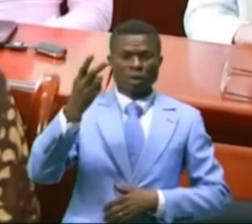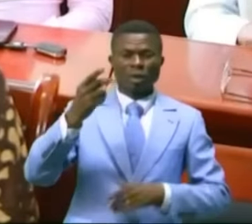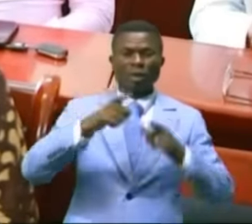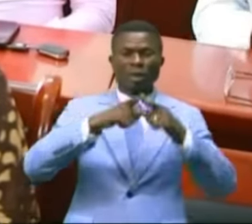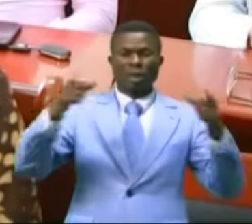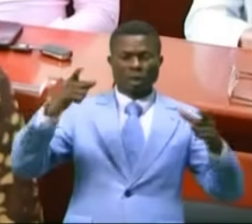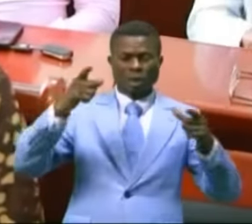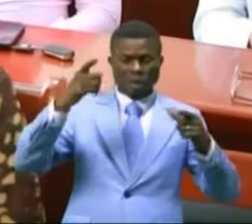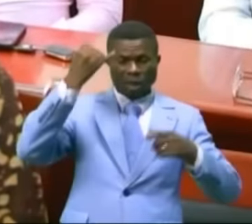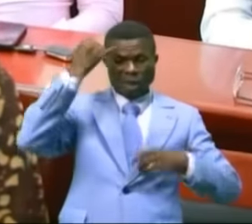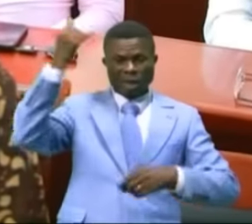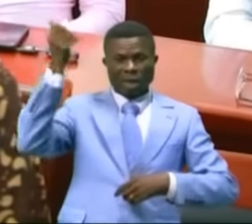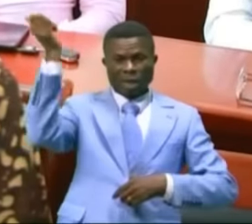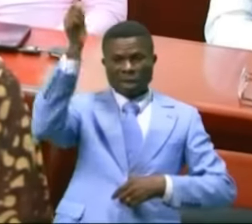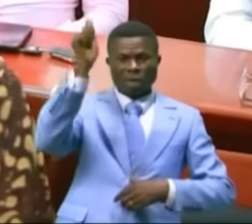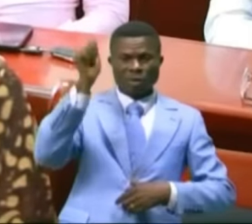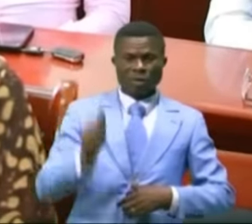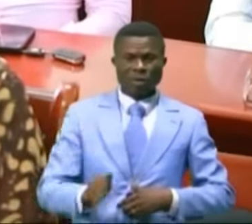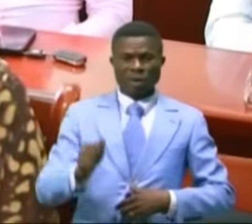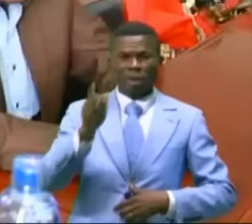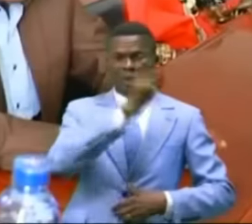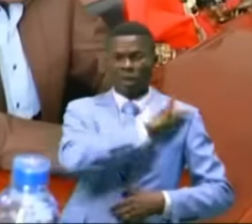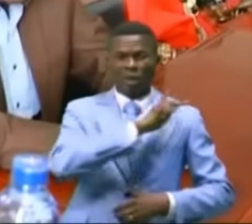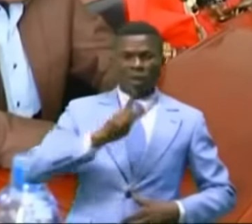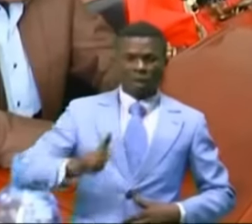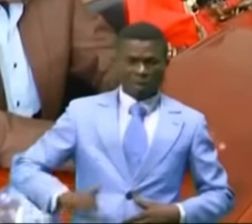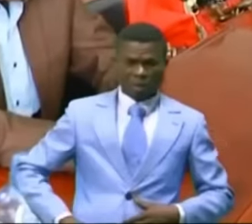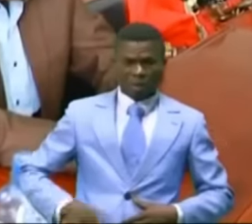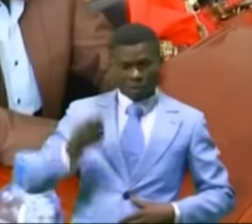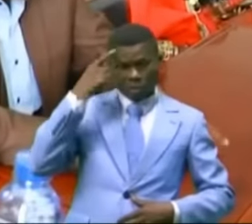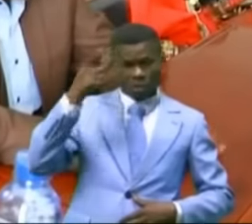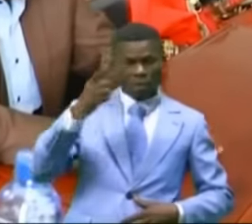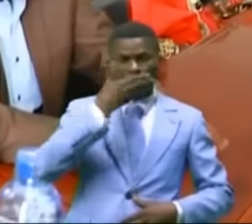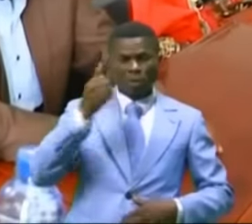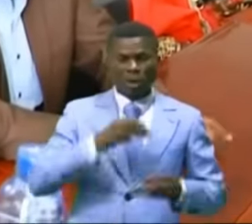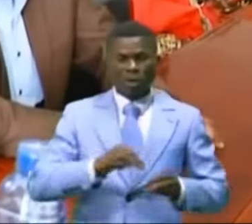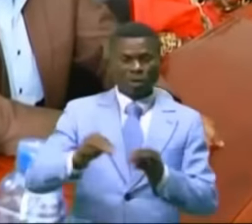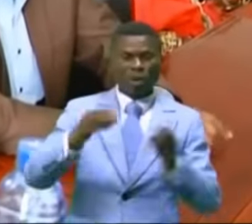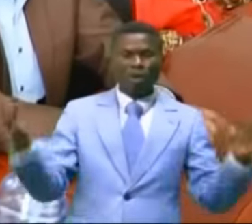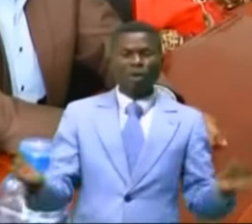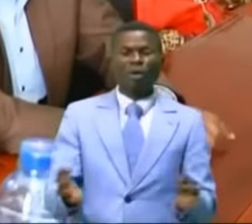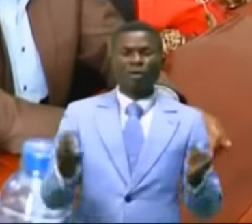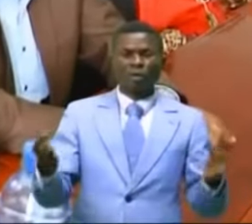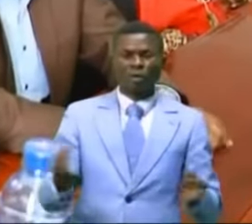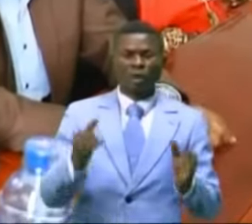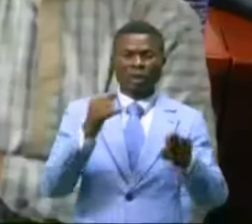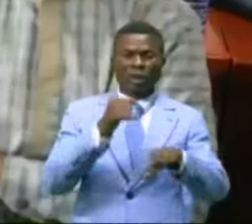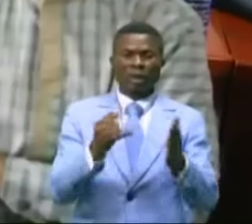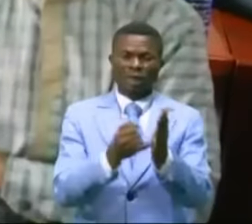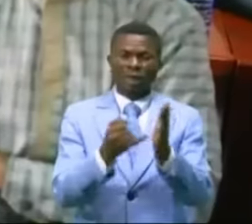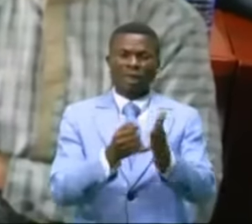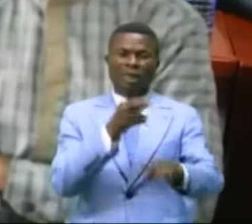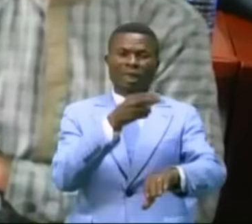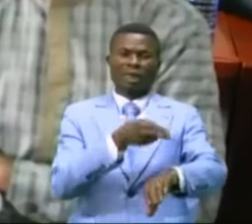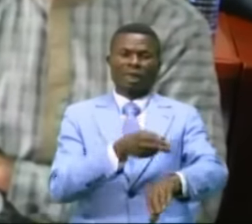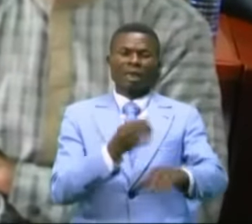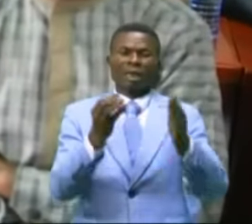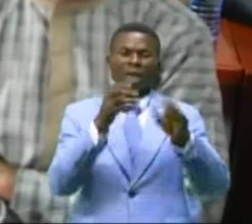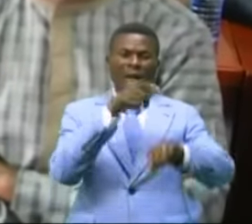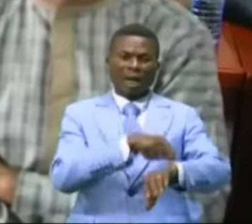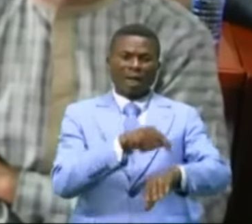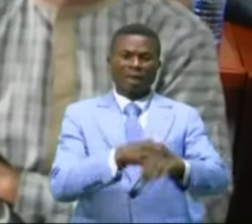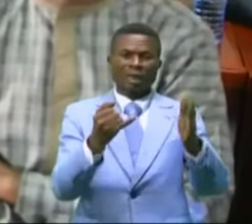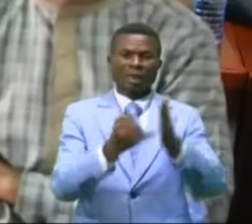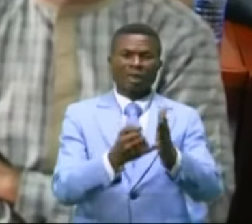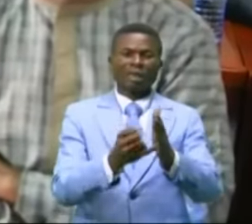penseurs panafricanistes, Simon Kimbangu. Pour lui, la meilleure façon de célébrer la date d'ici avril, dédiée au combat de